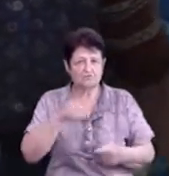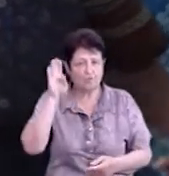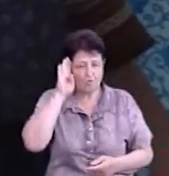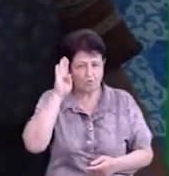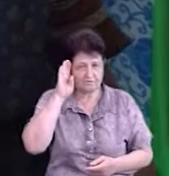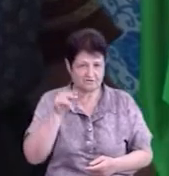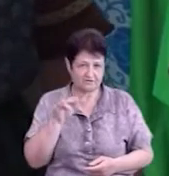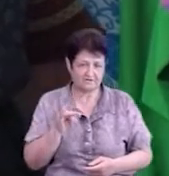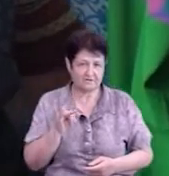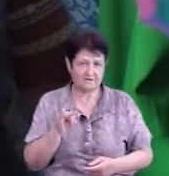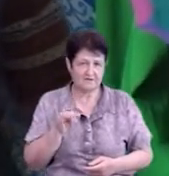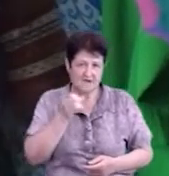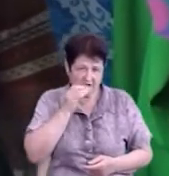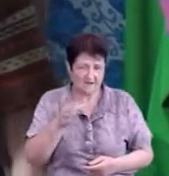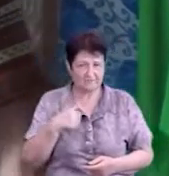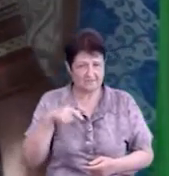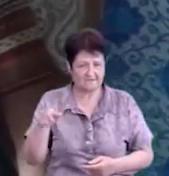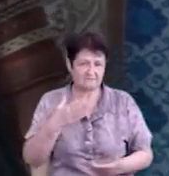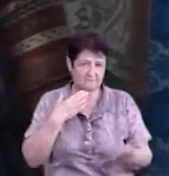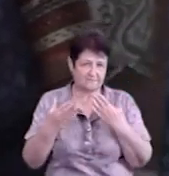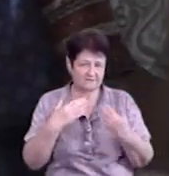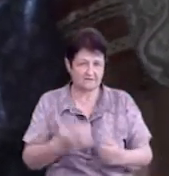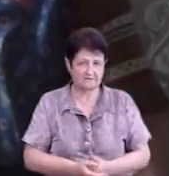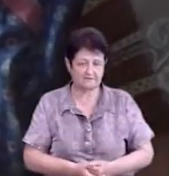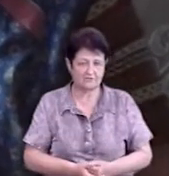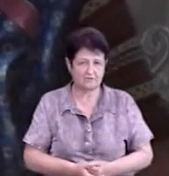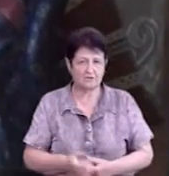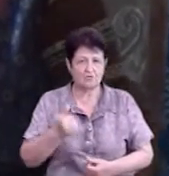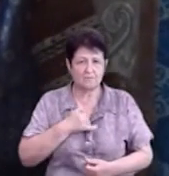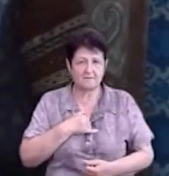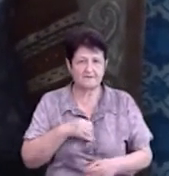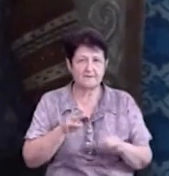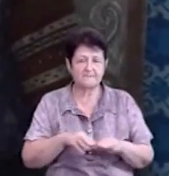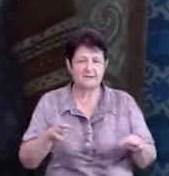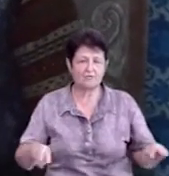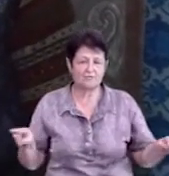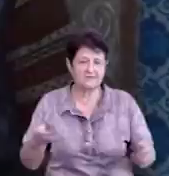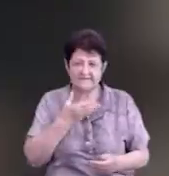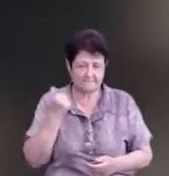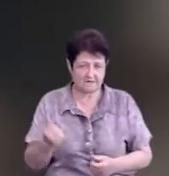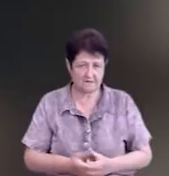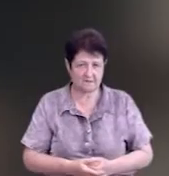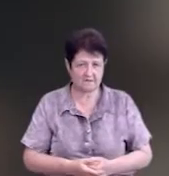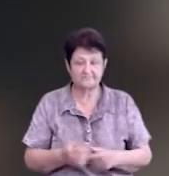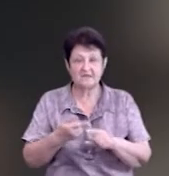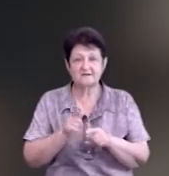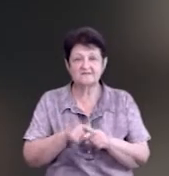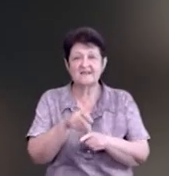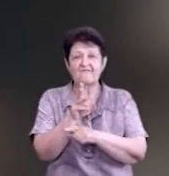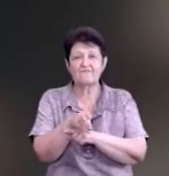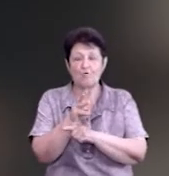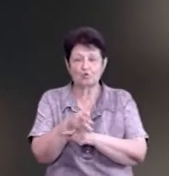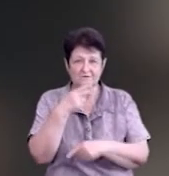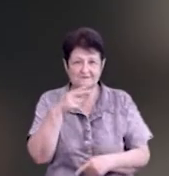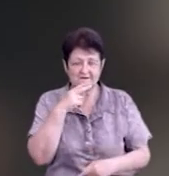їх гарно обращаюсь. Кажу, хлопчики, у мене мільйонів немає. Це фото з цигаркою один